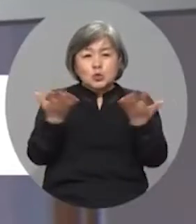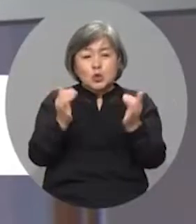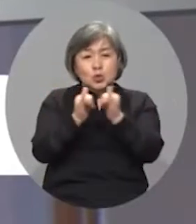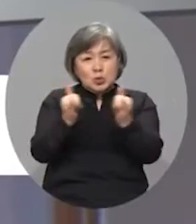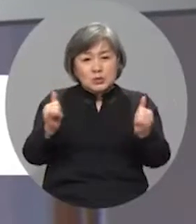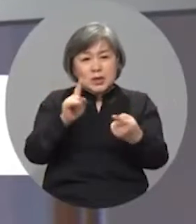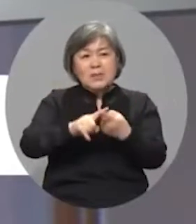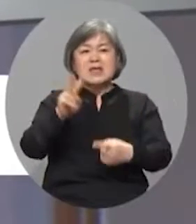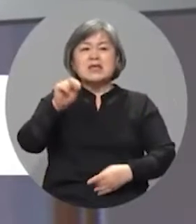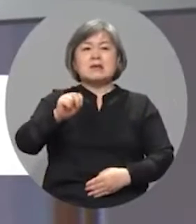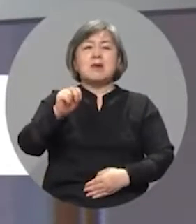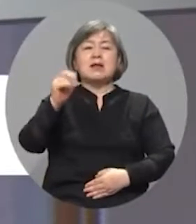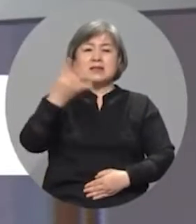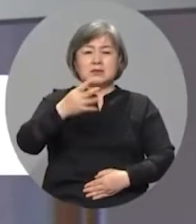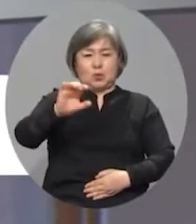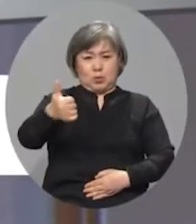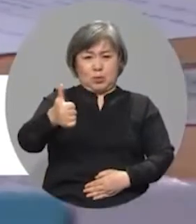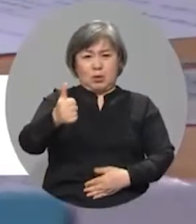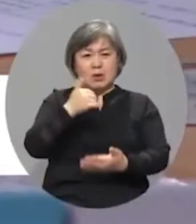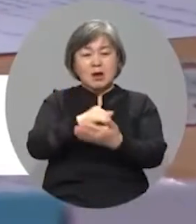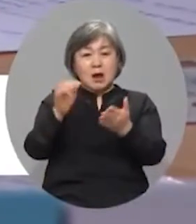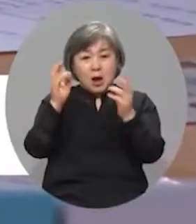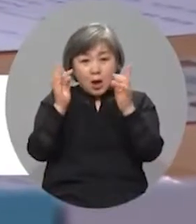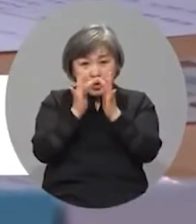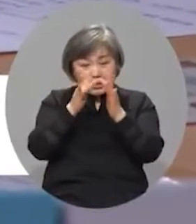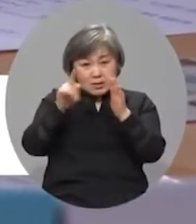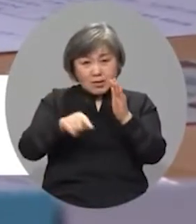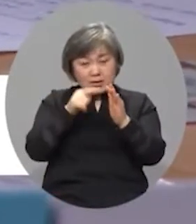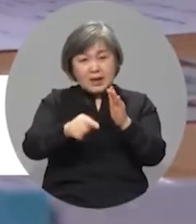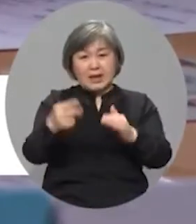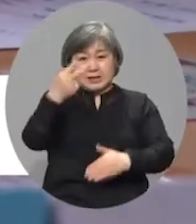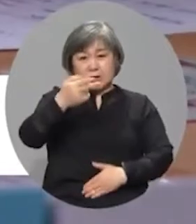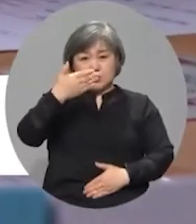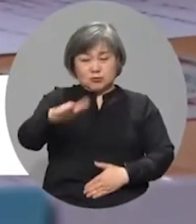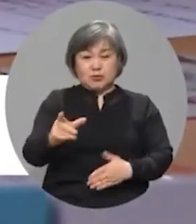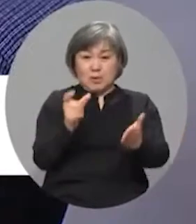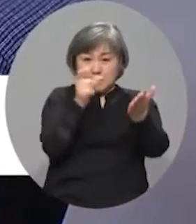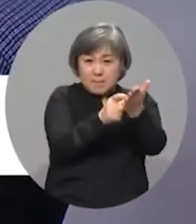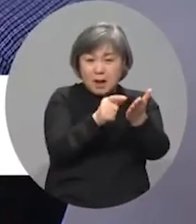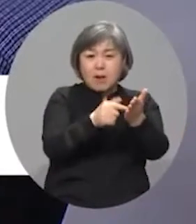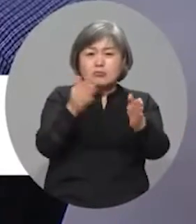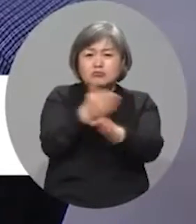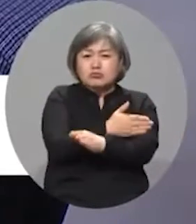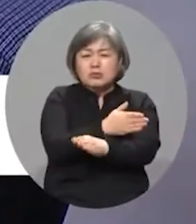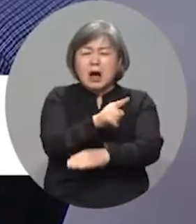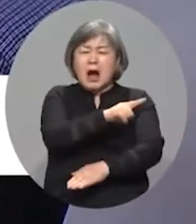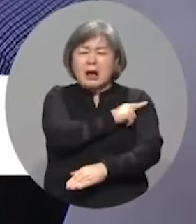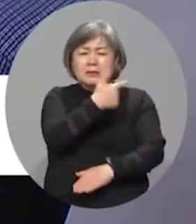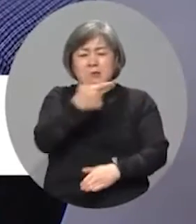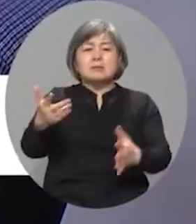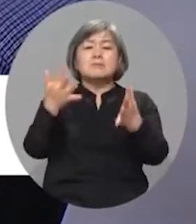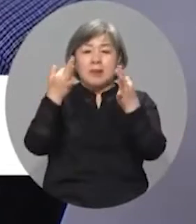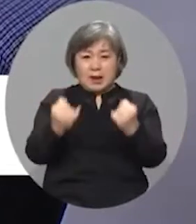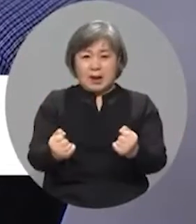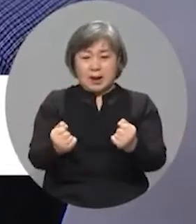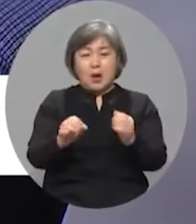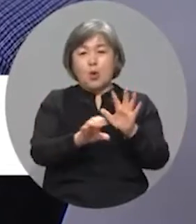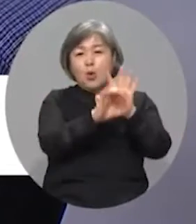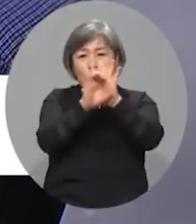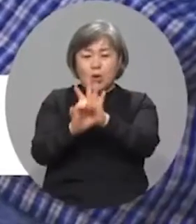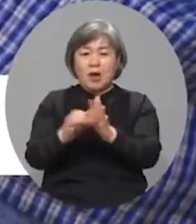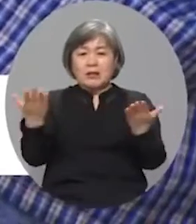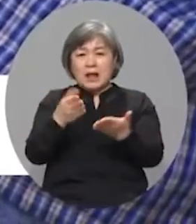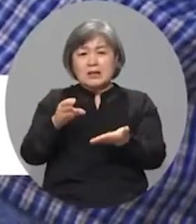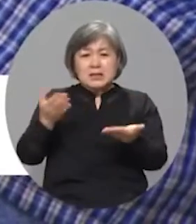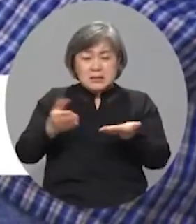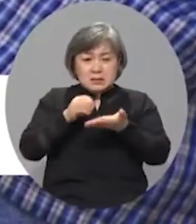고용 행정 통계 수치가 온 라인 에 공시된 지난 2009년 6월 이후 가장 큰 규모의 였읍니다 코나 입으로 제